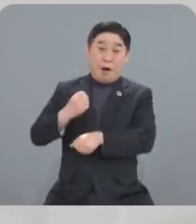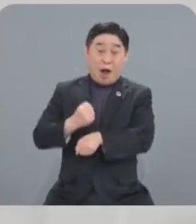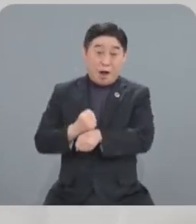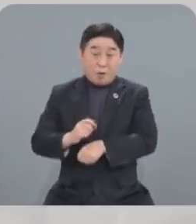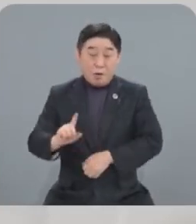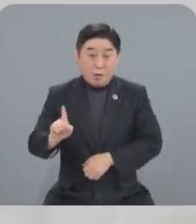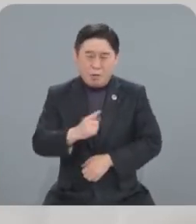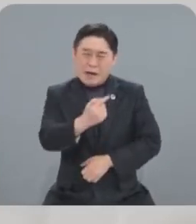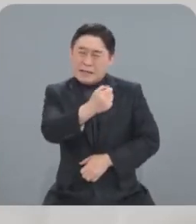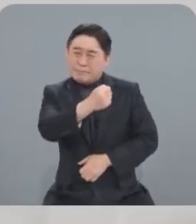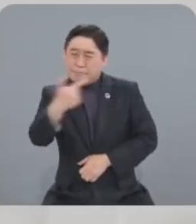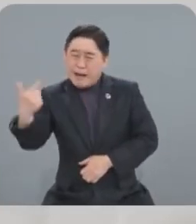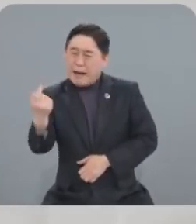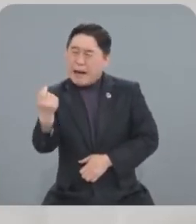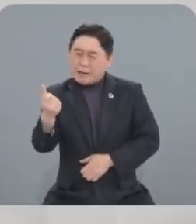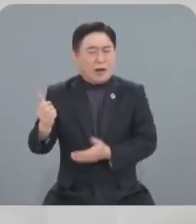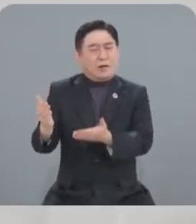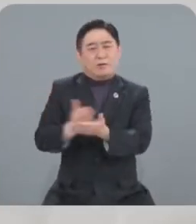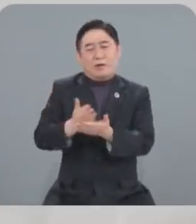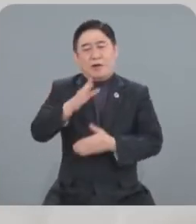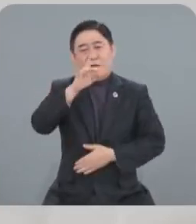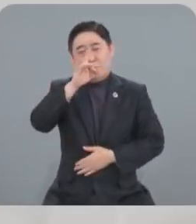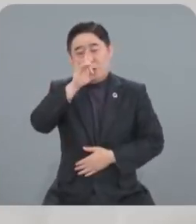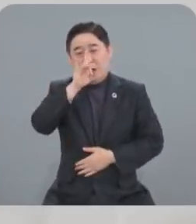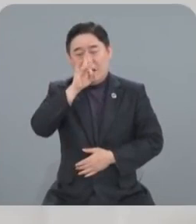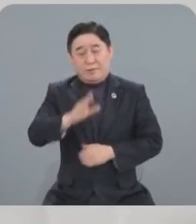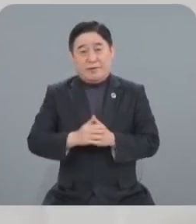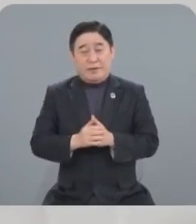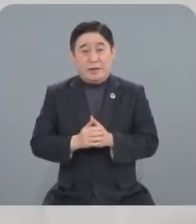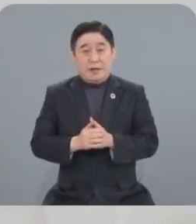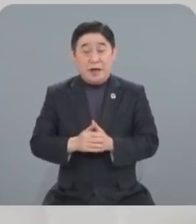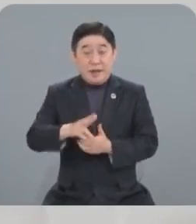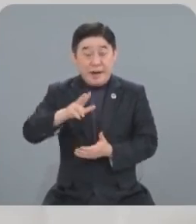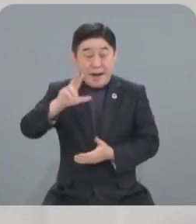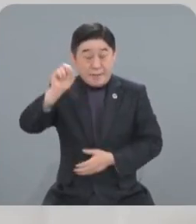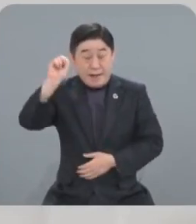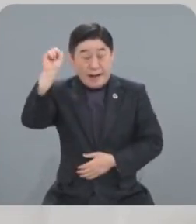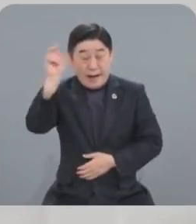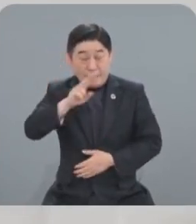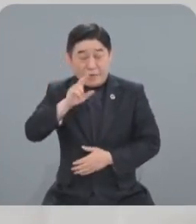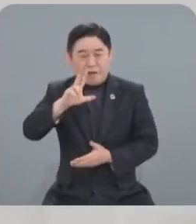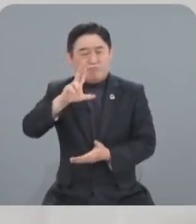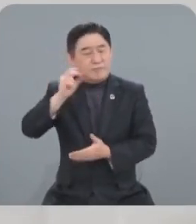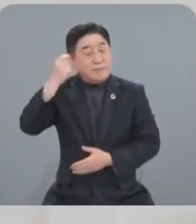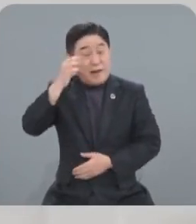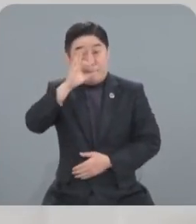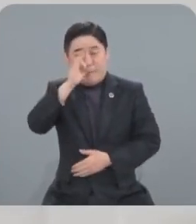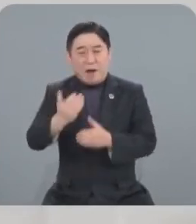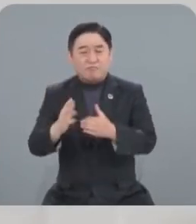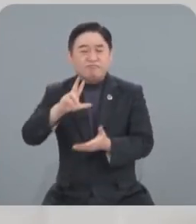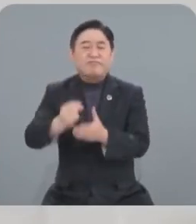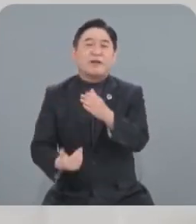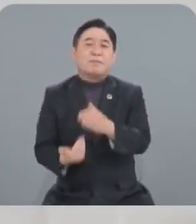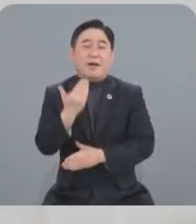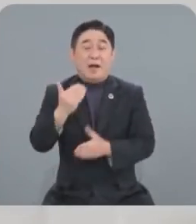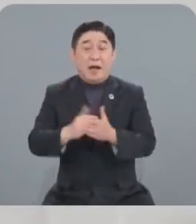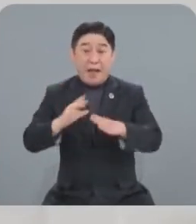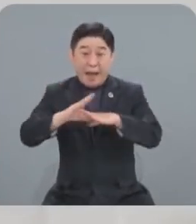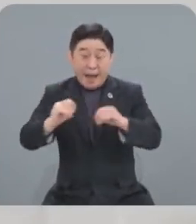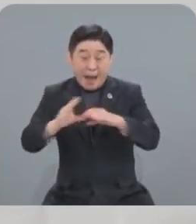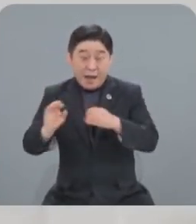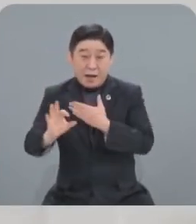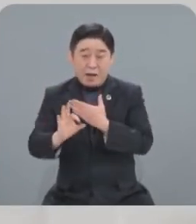작음을 갈 수 없습니다 문제는 항상 예측할 수 없는 곳에서 터지고 수습하려고 할 땐